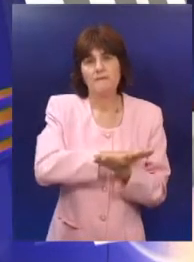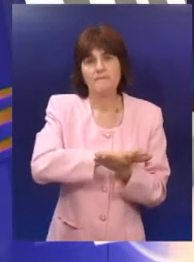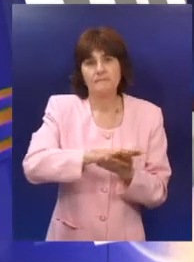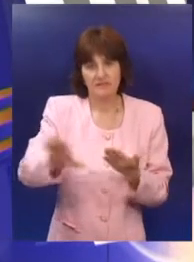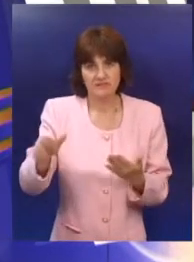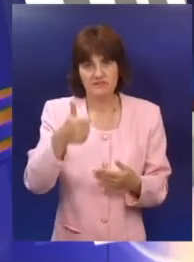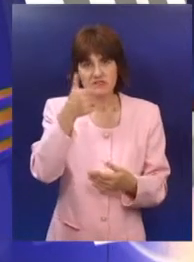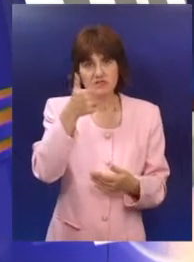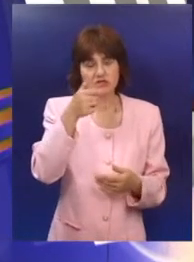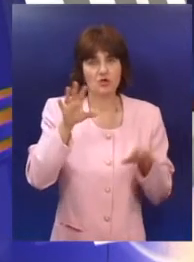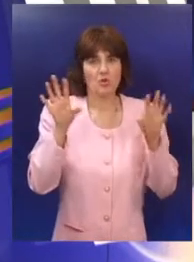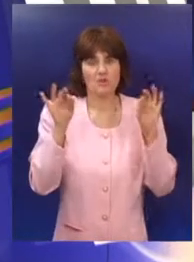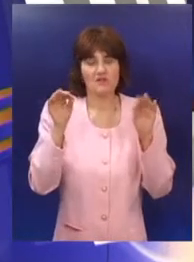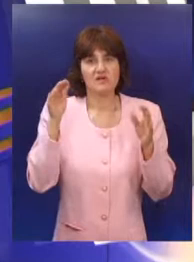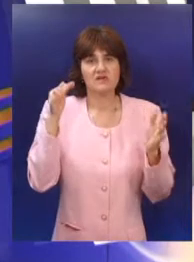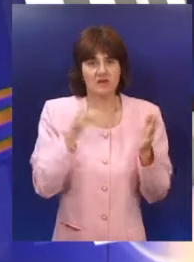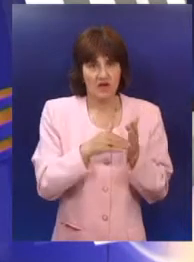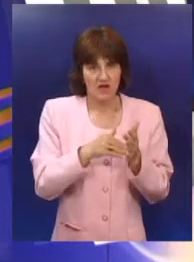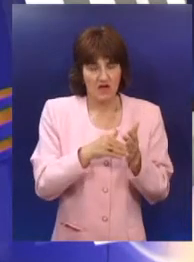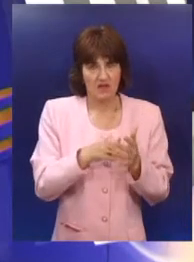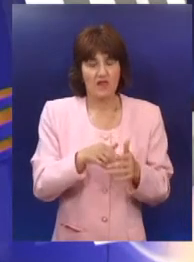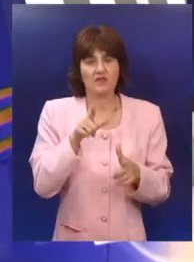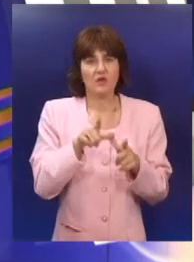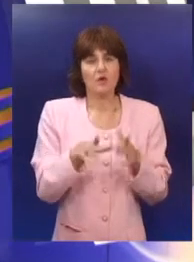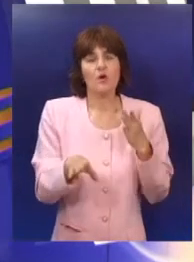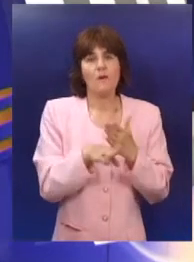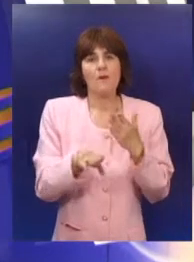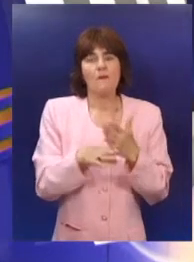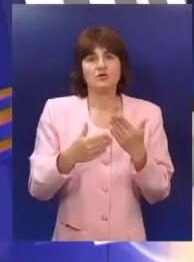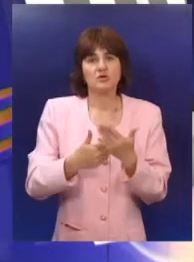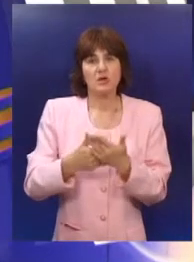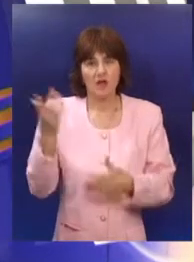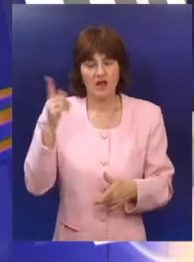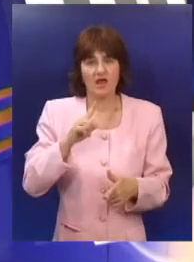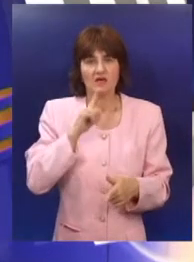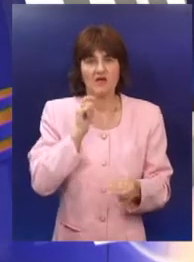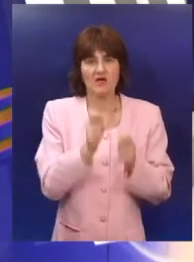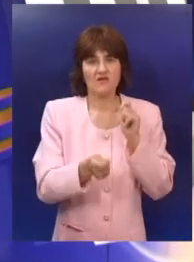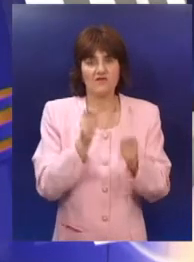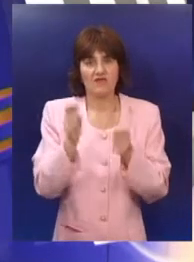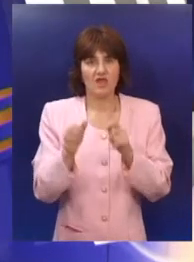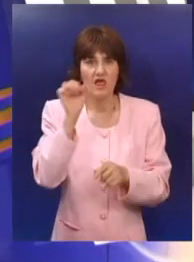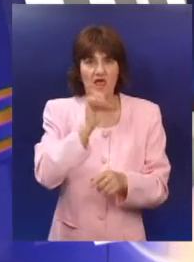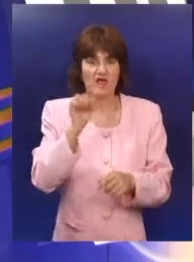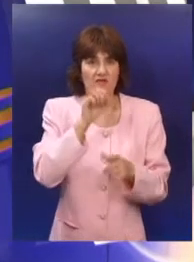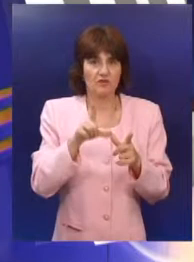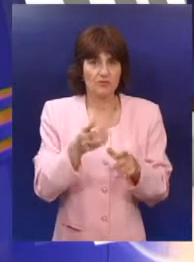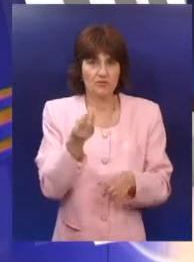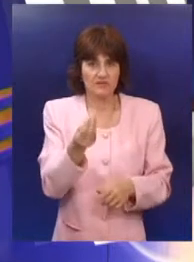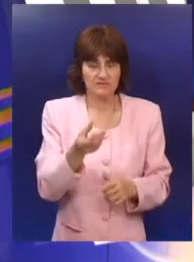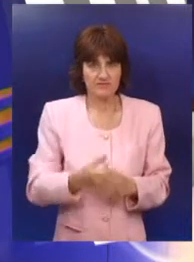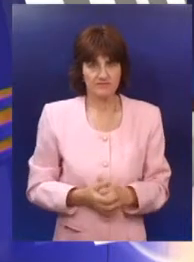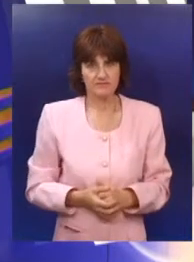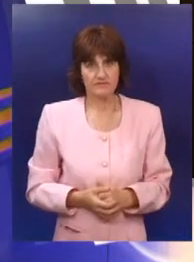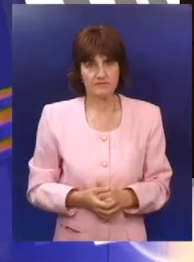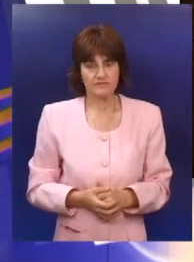Vrednost projekta je 110.066 evra i realizuje se uz podršku grada, a finansira ga delegacija Evropske unije u